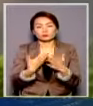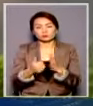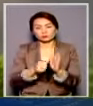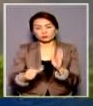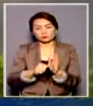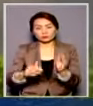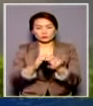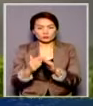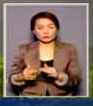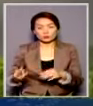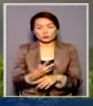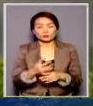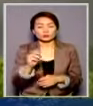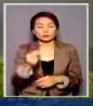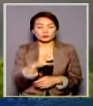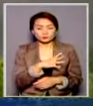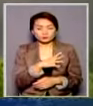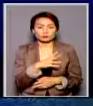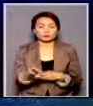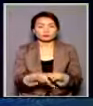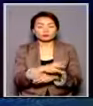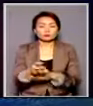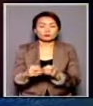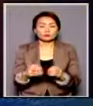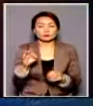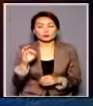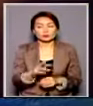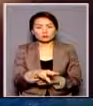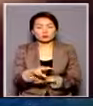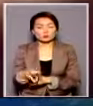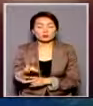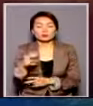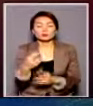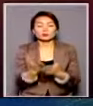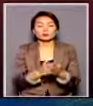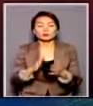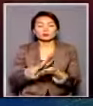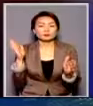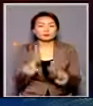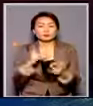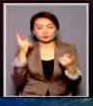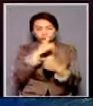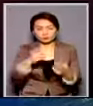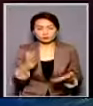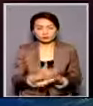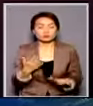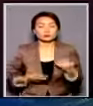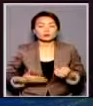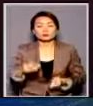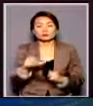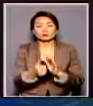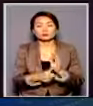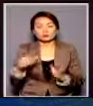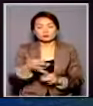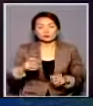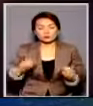60 домов к ночи четверга было потушено 10 процентов пожар национальная служба погоды страны предупреждает что еще 16